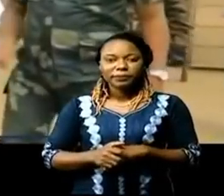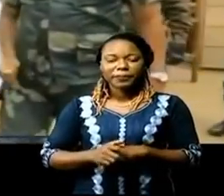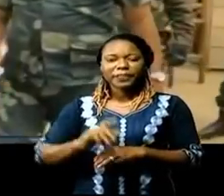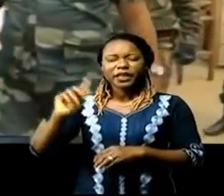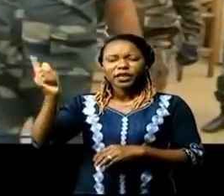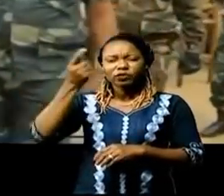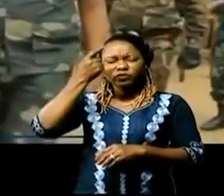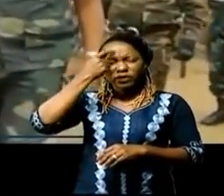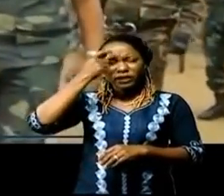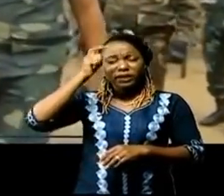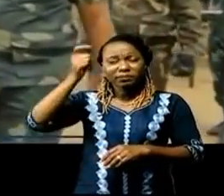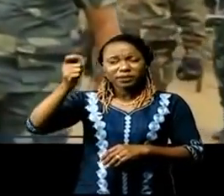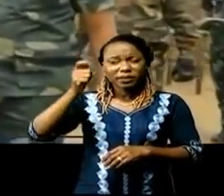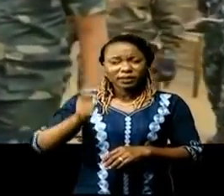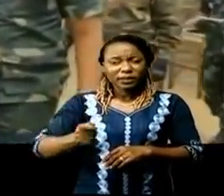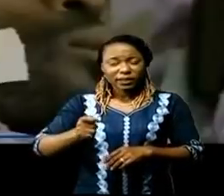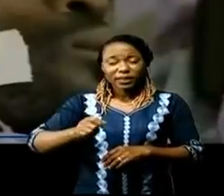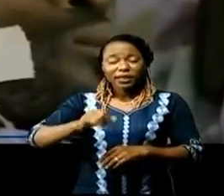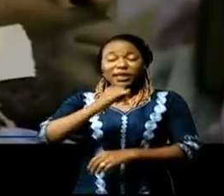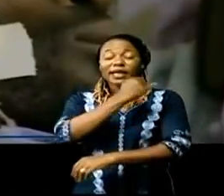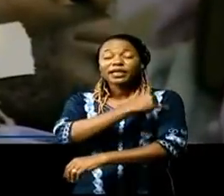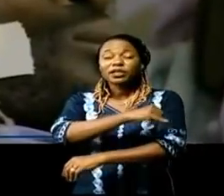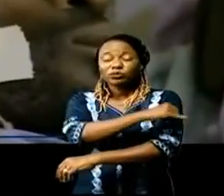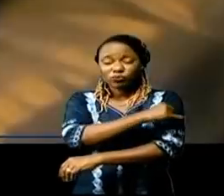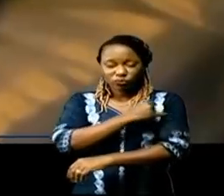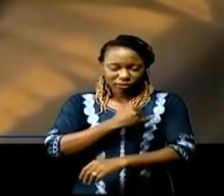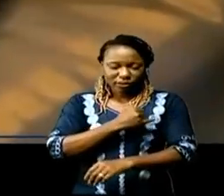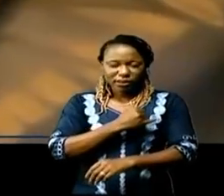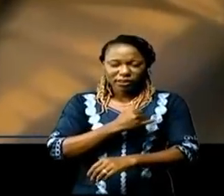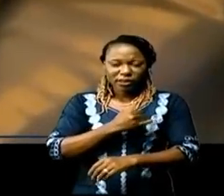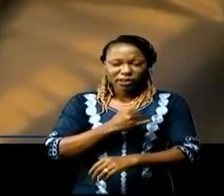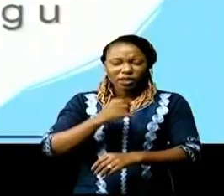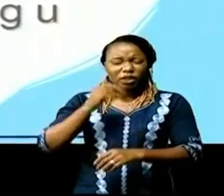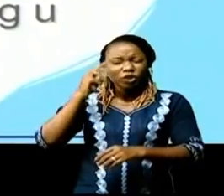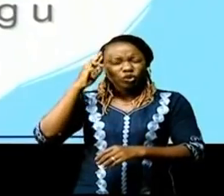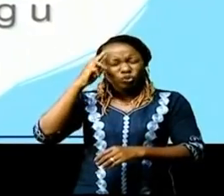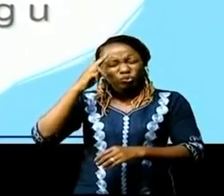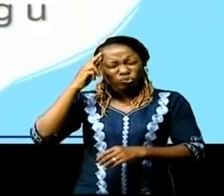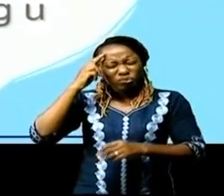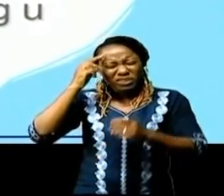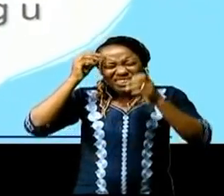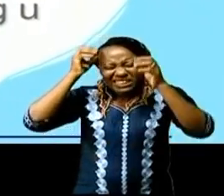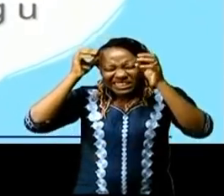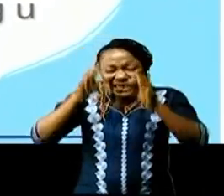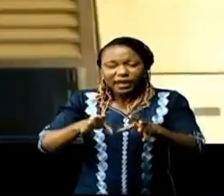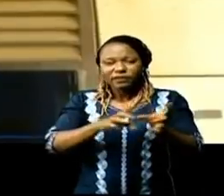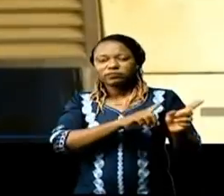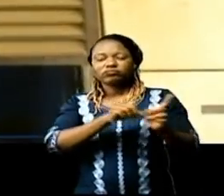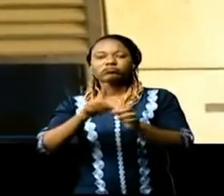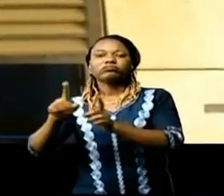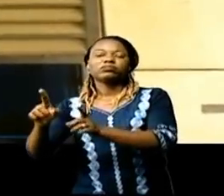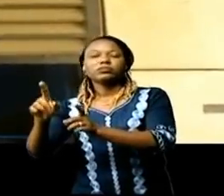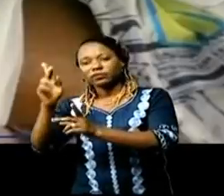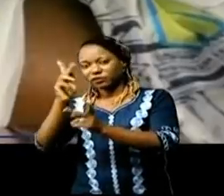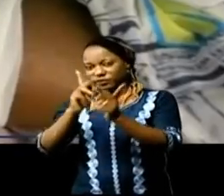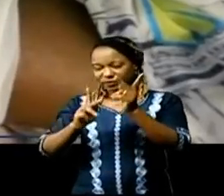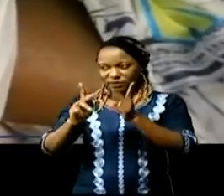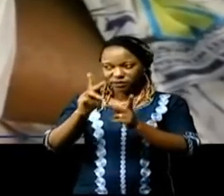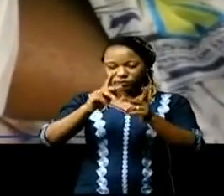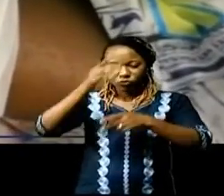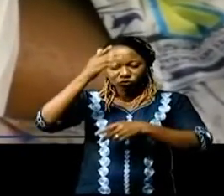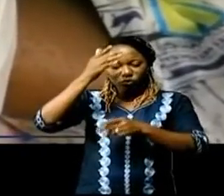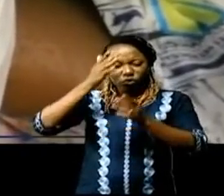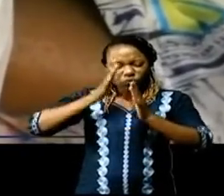gouverneur militaire de l'Ituri, au chevet des civils blessés par les miliciens Codeco, en territoire de Djougou, est transféré à Bounia pour les soins. Ils